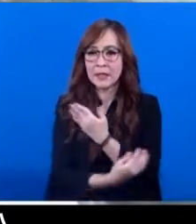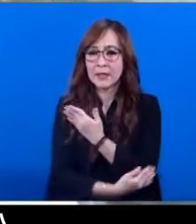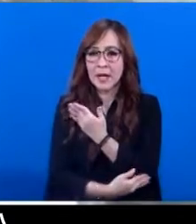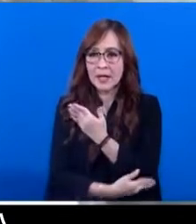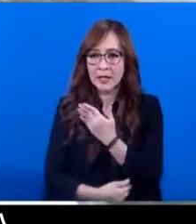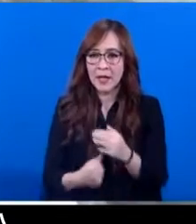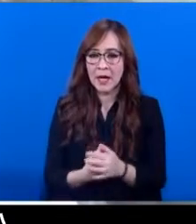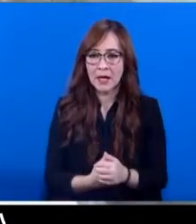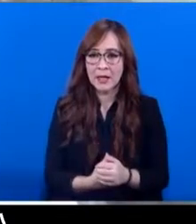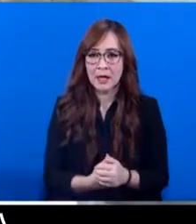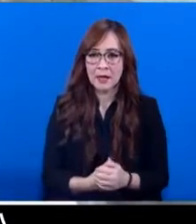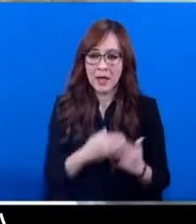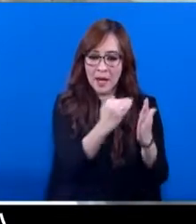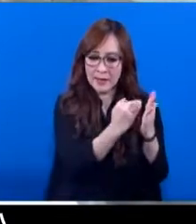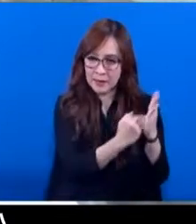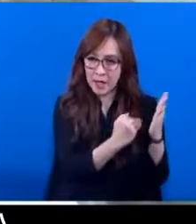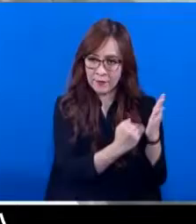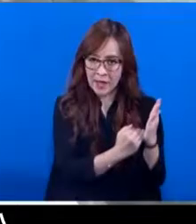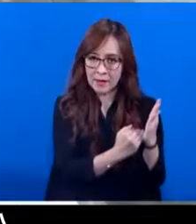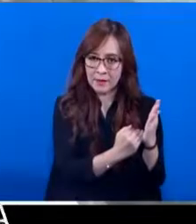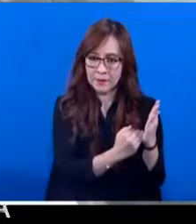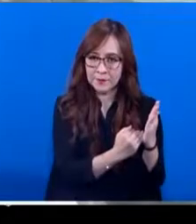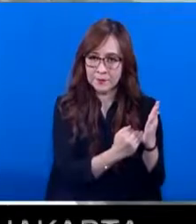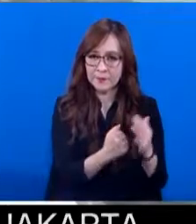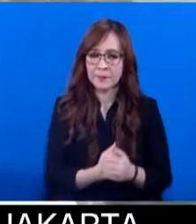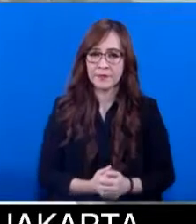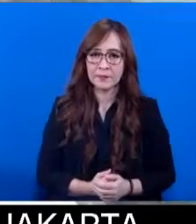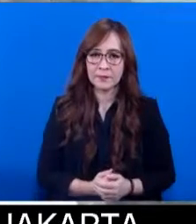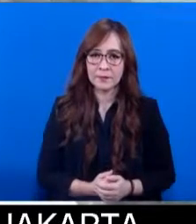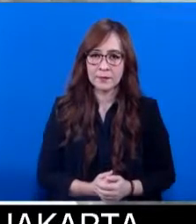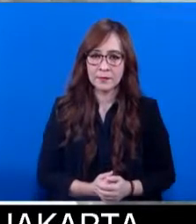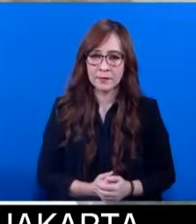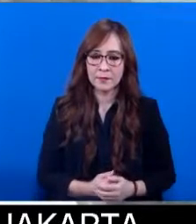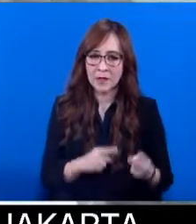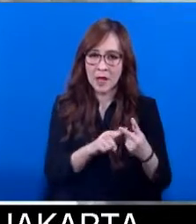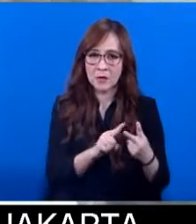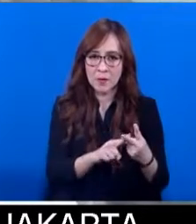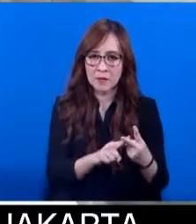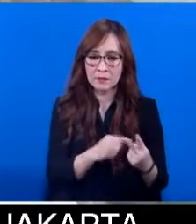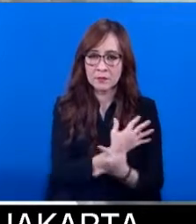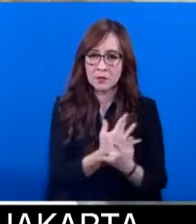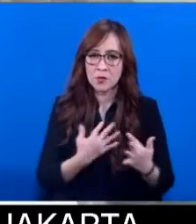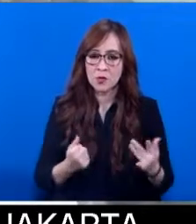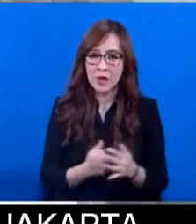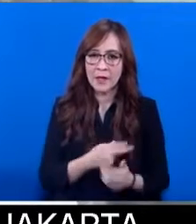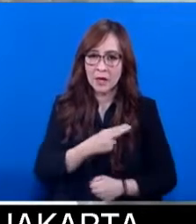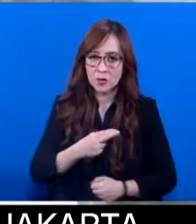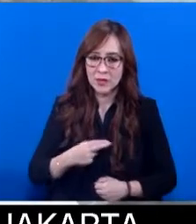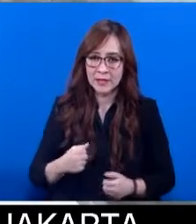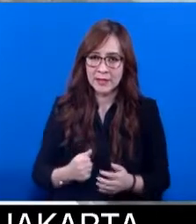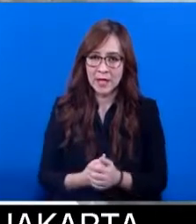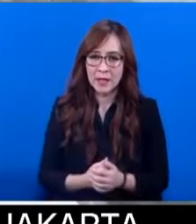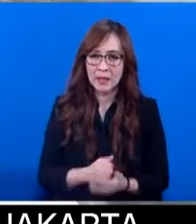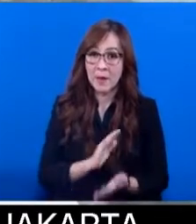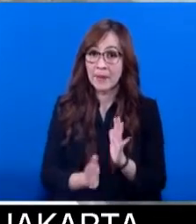dengan temuan penyebaran COVID-19 varian baru Omicron. Yang kedua, warga negara Indonesia yang memiliki riwayat perjalanan